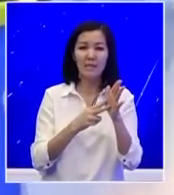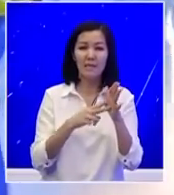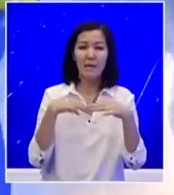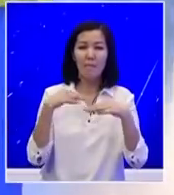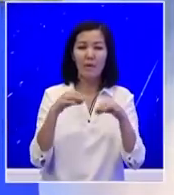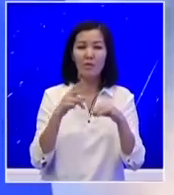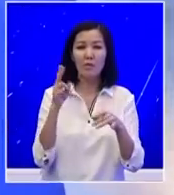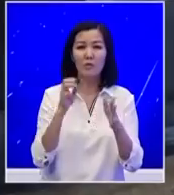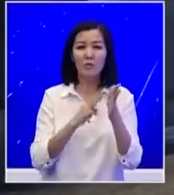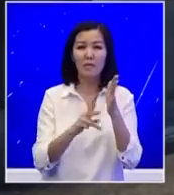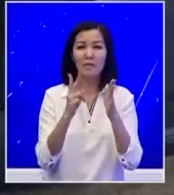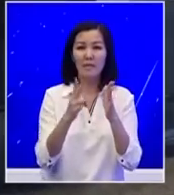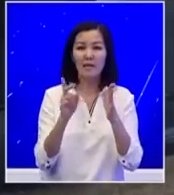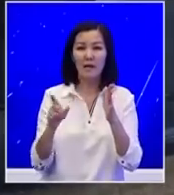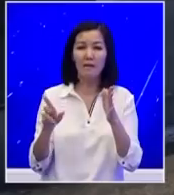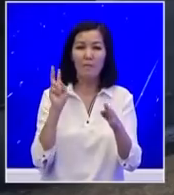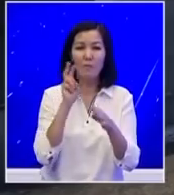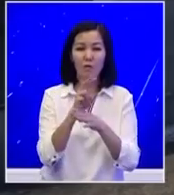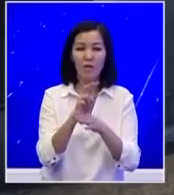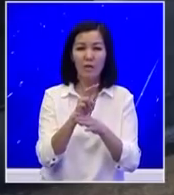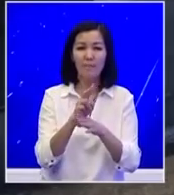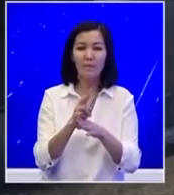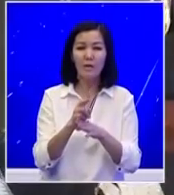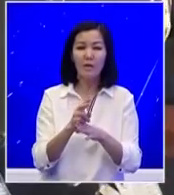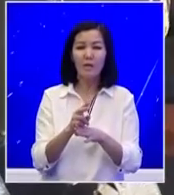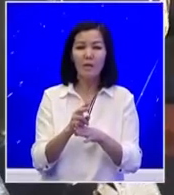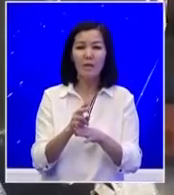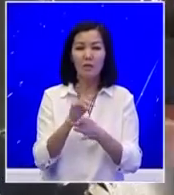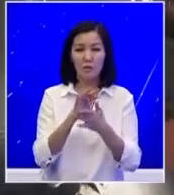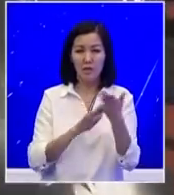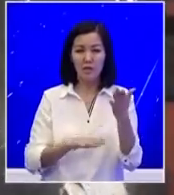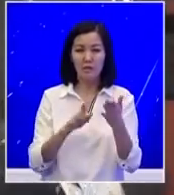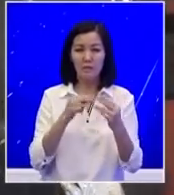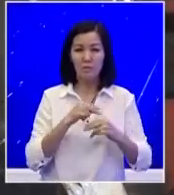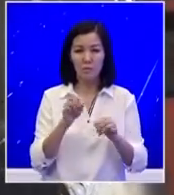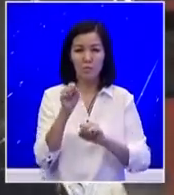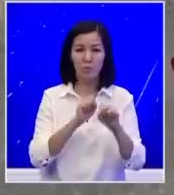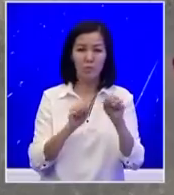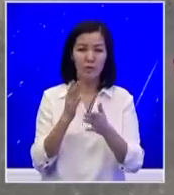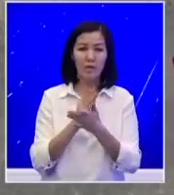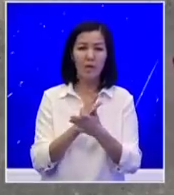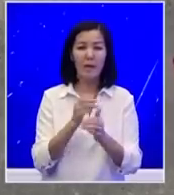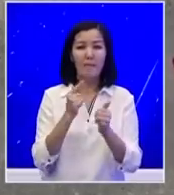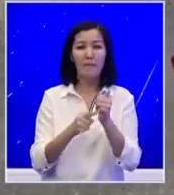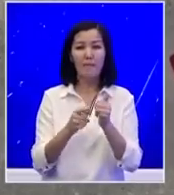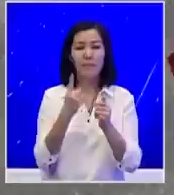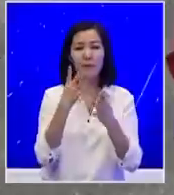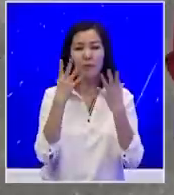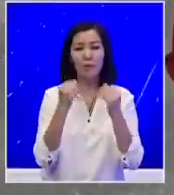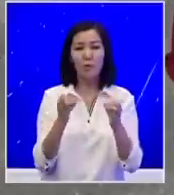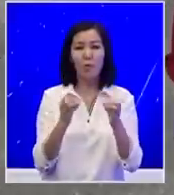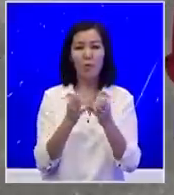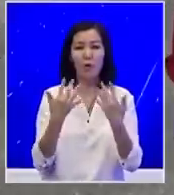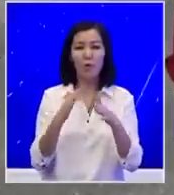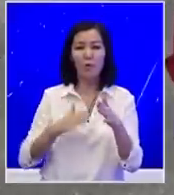282 адам өтеді. Бұл жұмыстар елде төтенше жағдай тоқтағанға дейін жалғаса бермек. Күн сайын Көксу ауданында 10 ауылдық округке